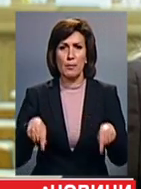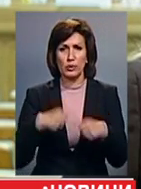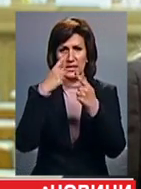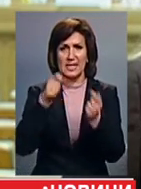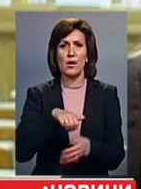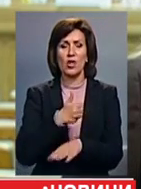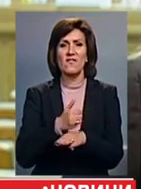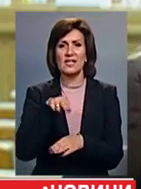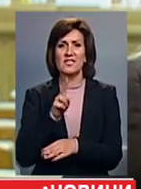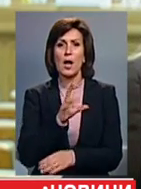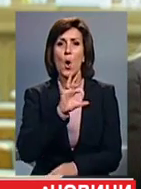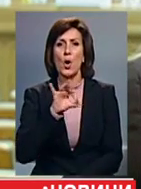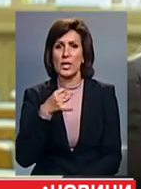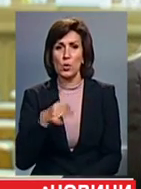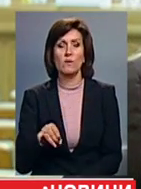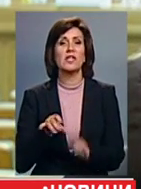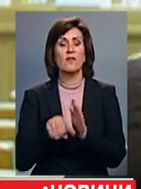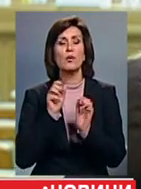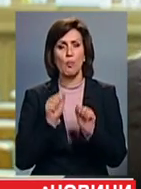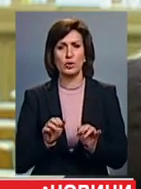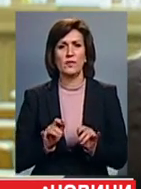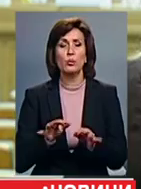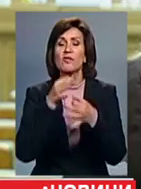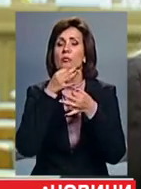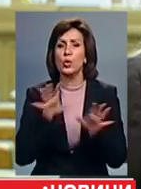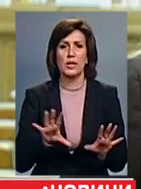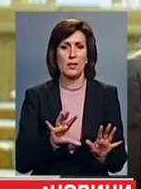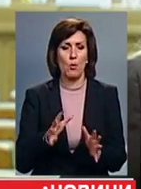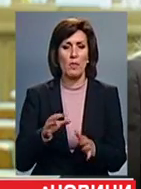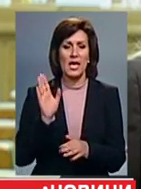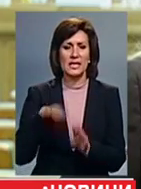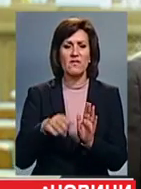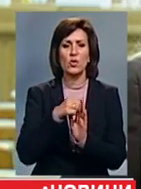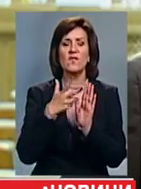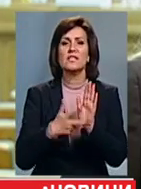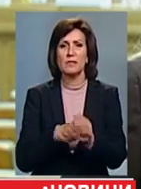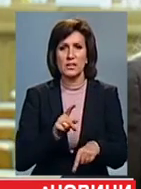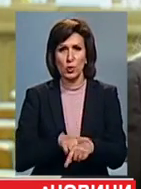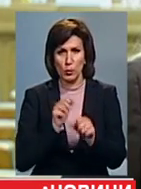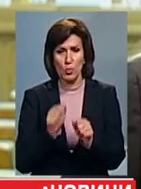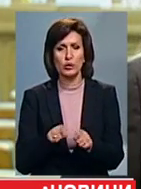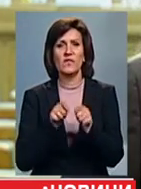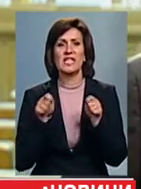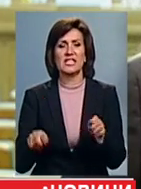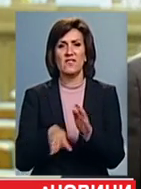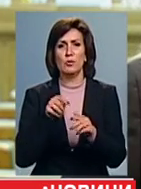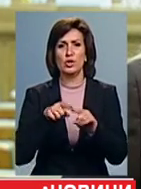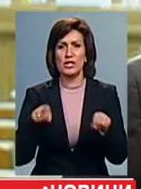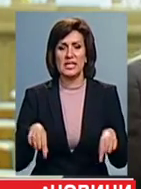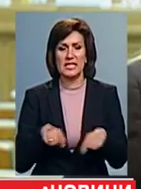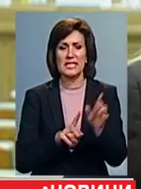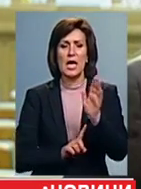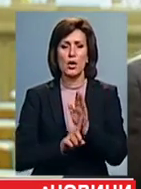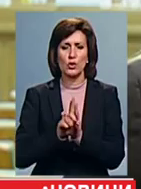Михайло Охендовський. Справді, вибори можуть відбутися в будь-який момент. Навіть у 18-й годині можуть відкритись виборчі дільниці